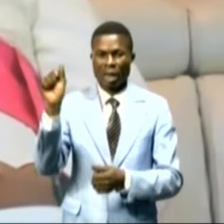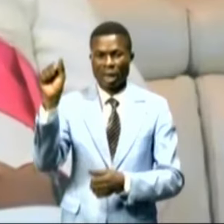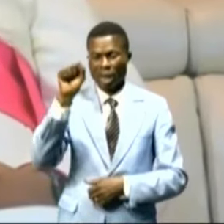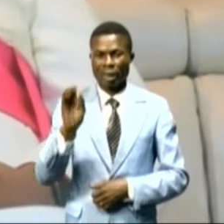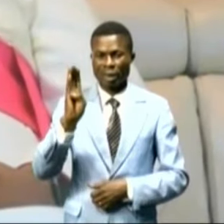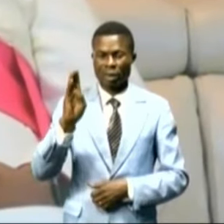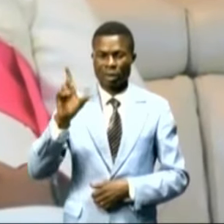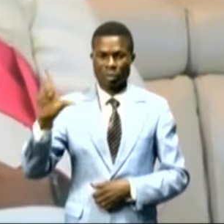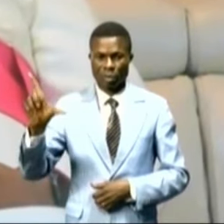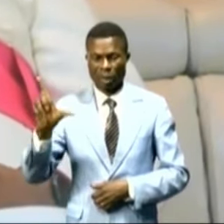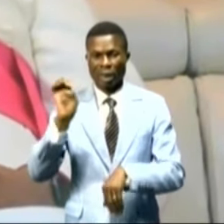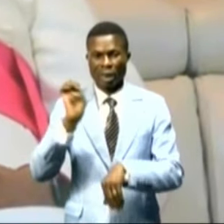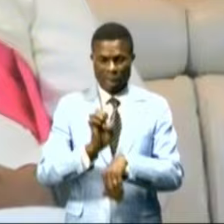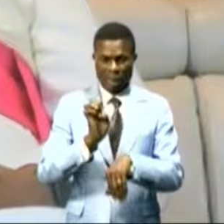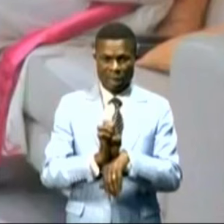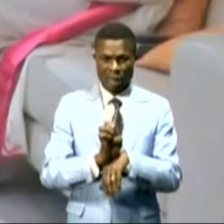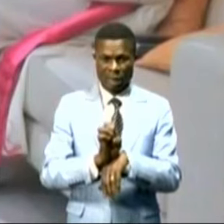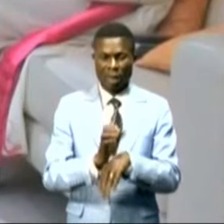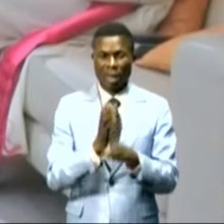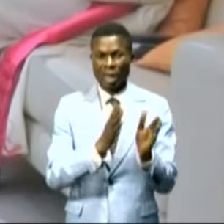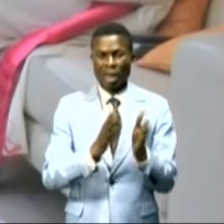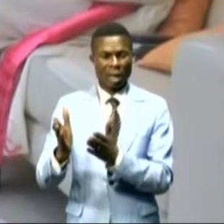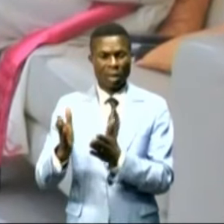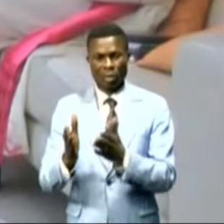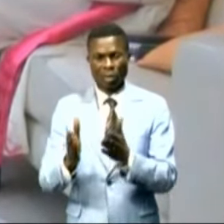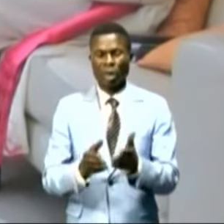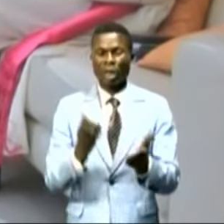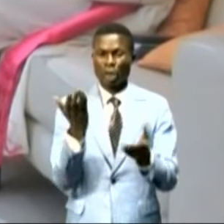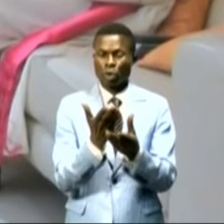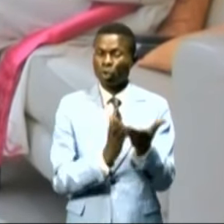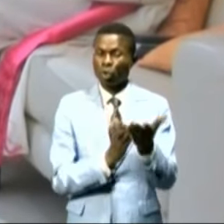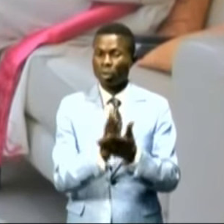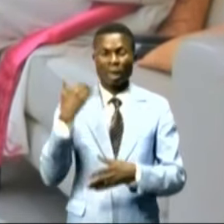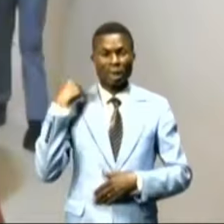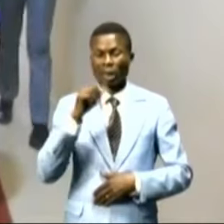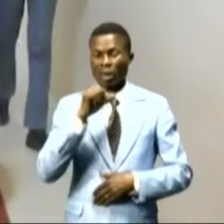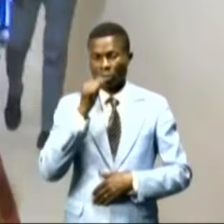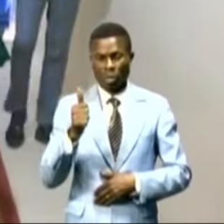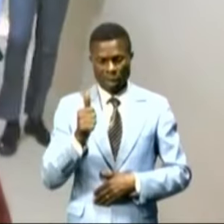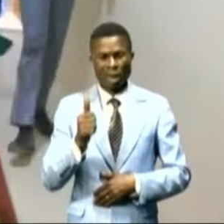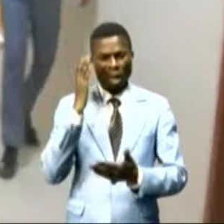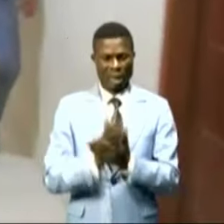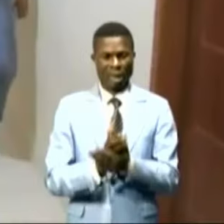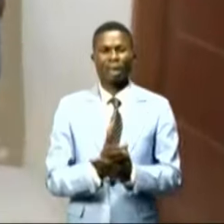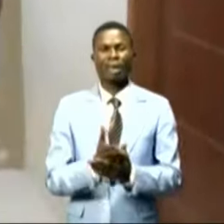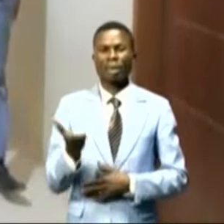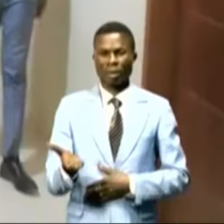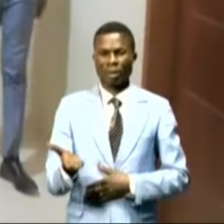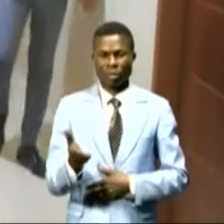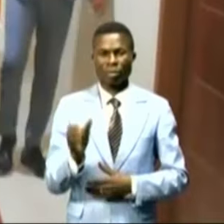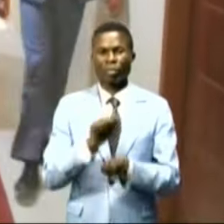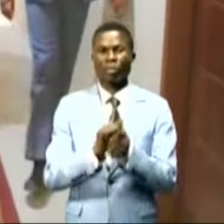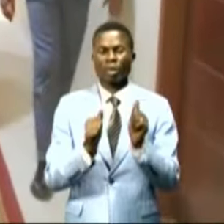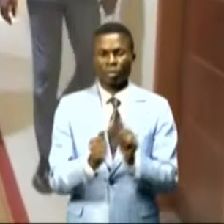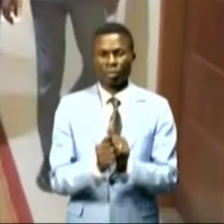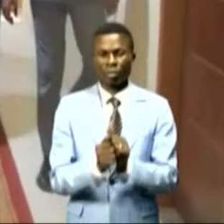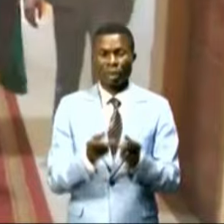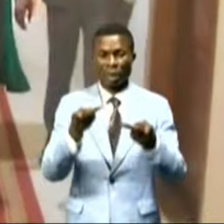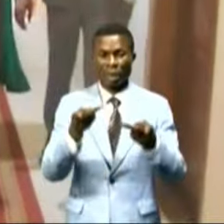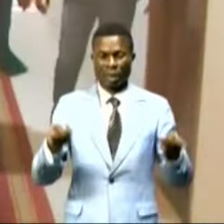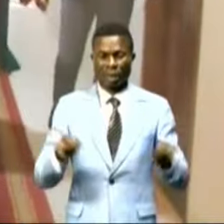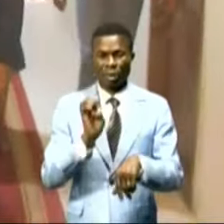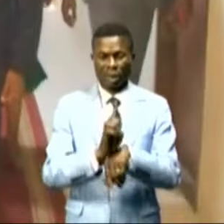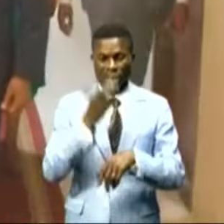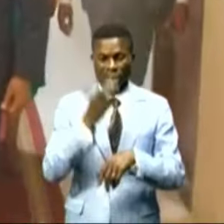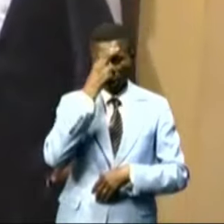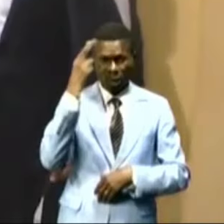et églises ne disposant pas de personnalité juridique de se mettre en règle. La question sur les espaces de l'Église